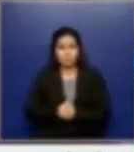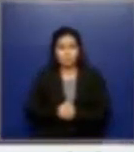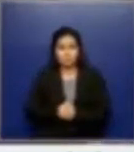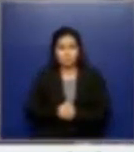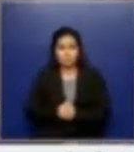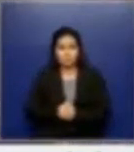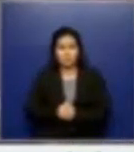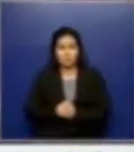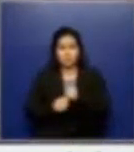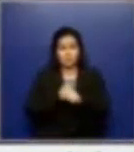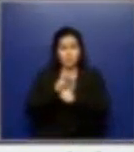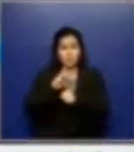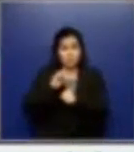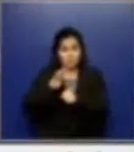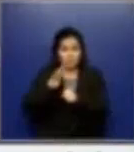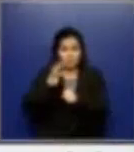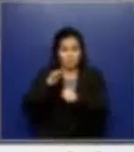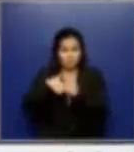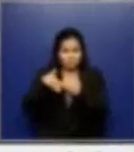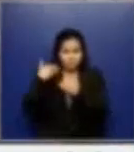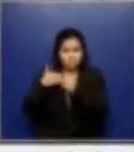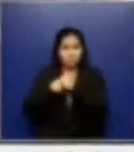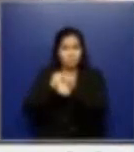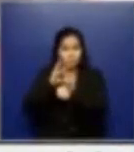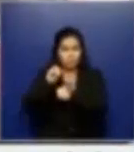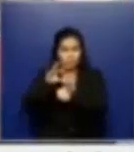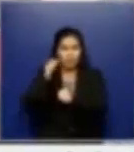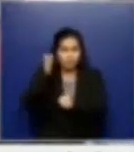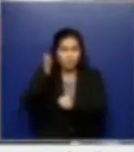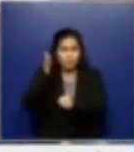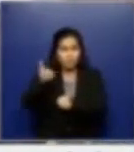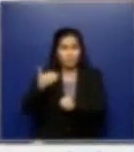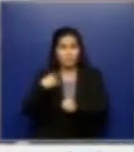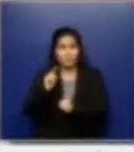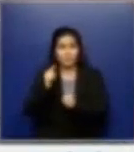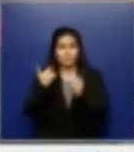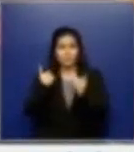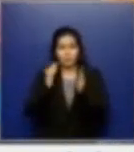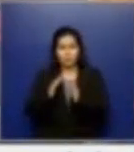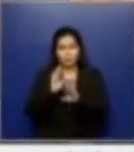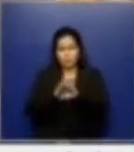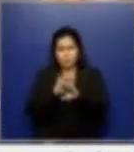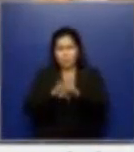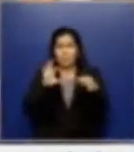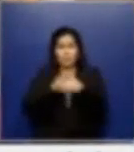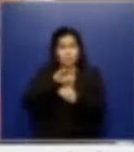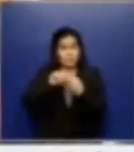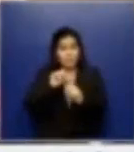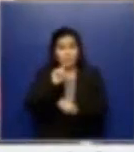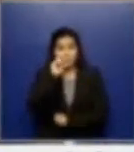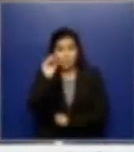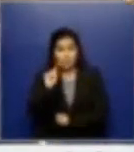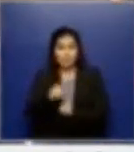ถัดจากปี64จะเกิดอะไรขึ้นครับมีกูรูเศรษฐกิจเตือนหลายท่านบอกว่าเพื่อน